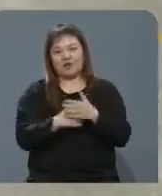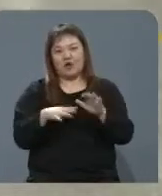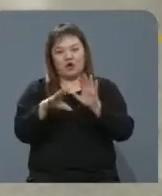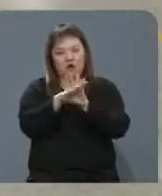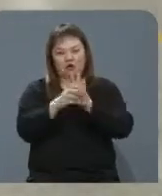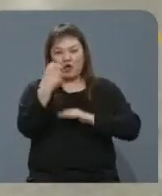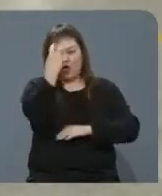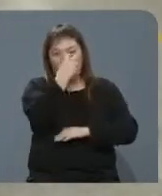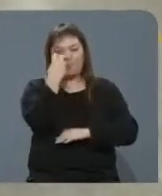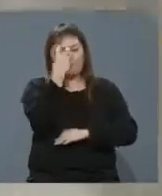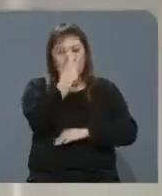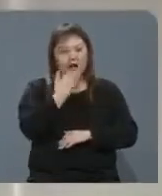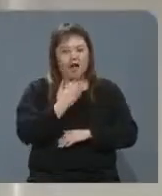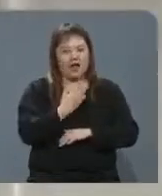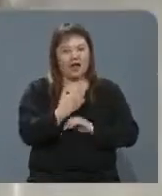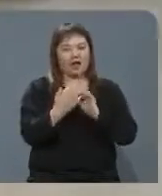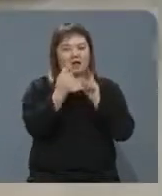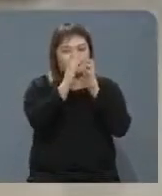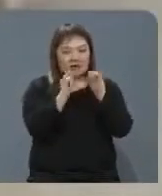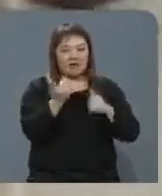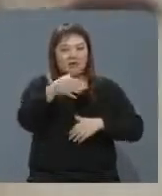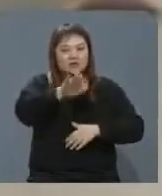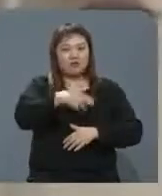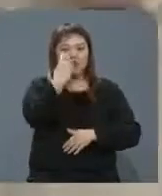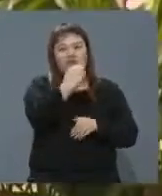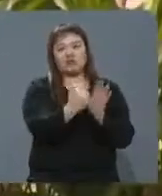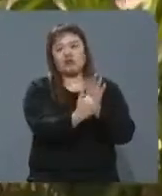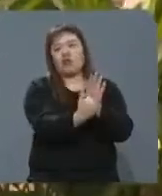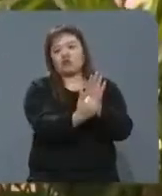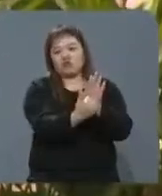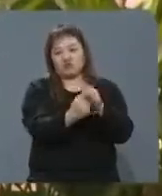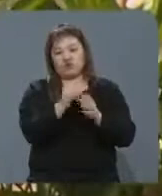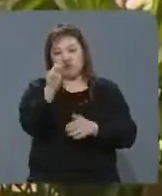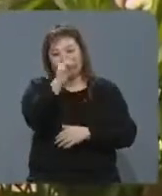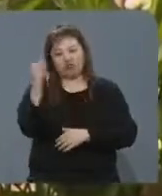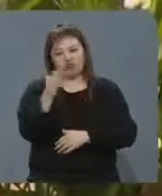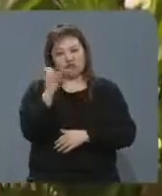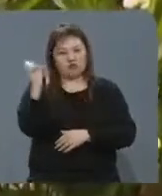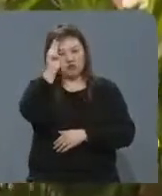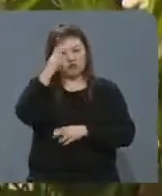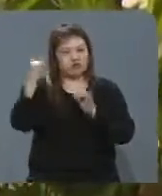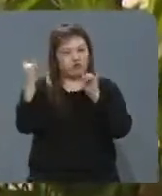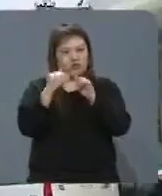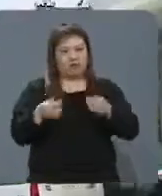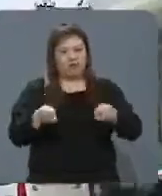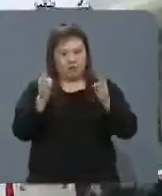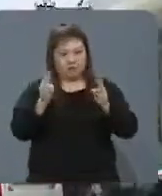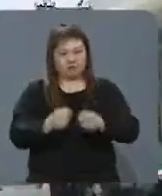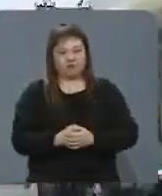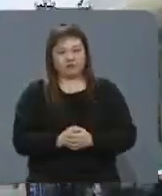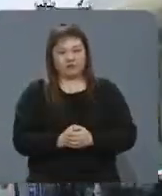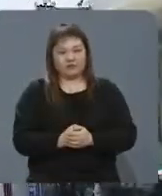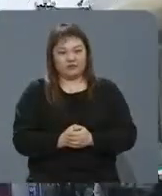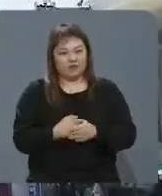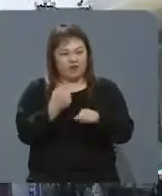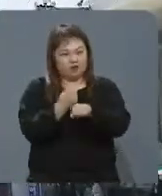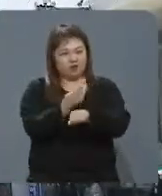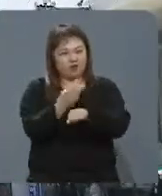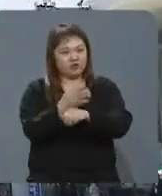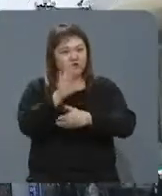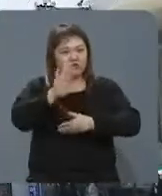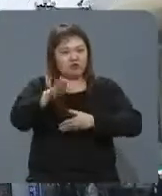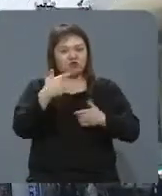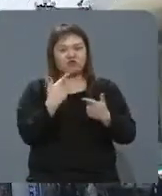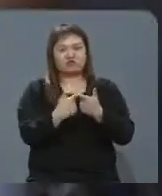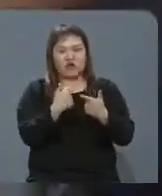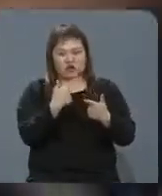검사 대상자였지만 검사를 거부하더니 오후부터 돌연 연락이 끊겼습니다. 그로부터 몇 시간 뒤